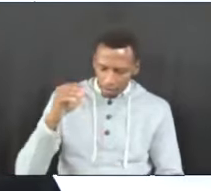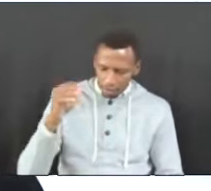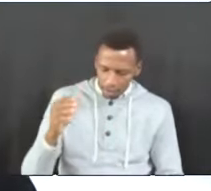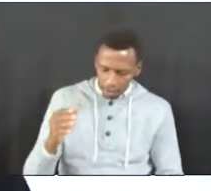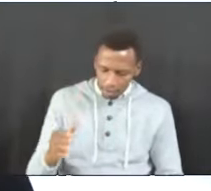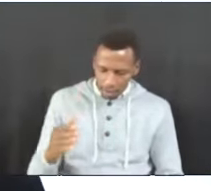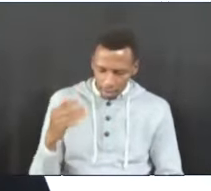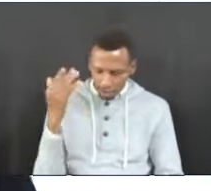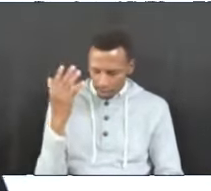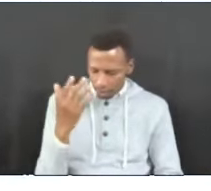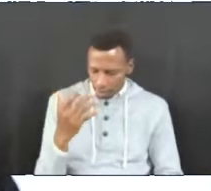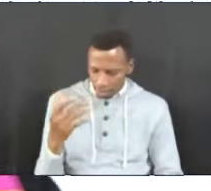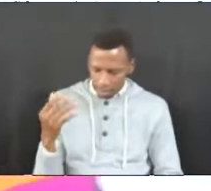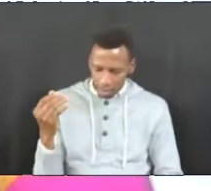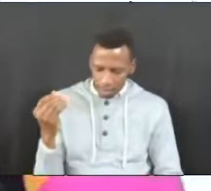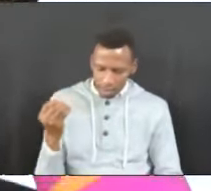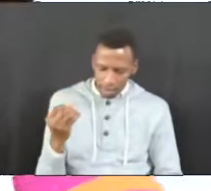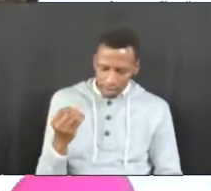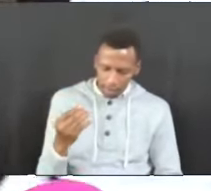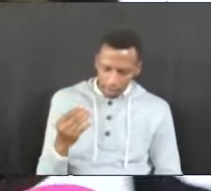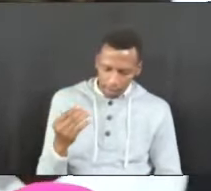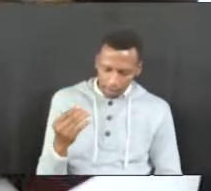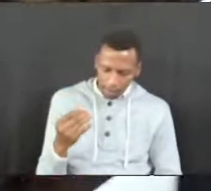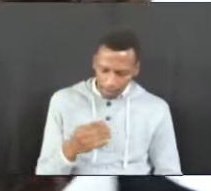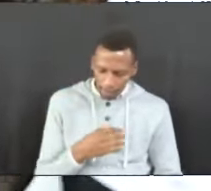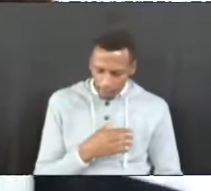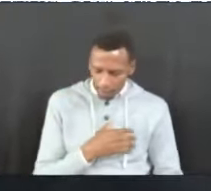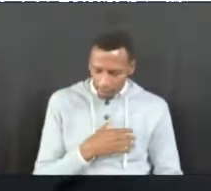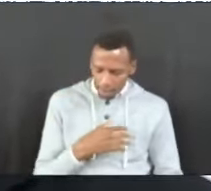pendeza macho sana